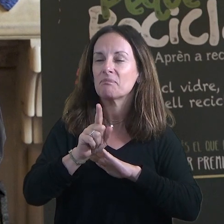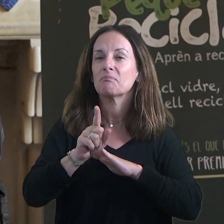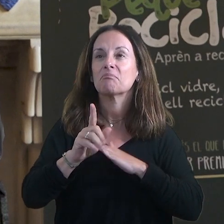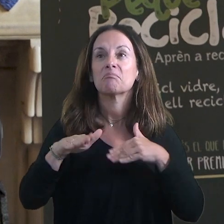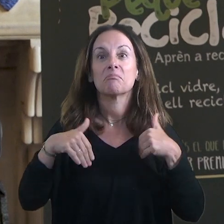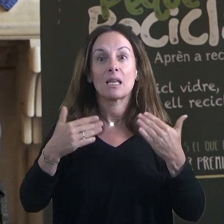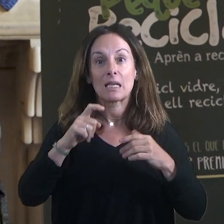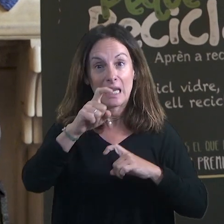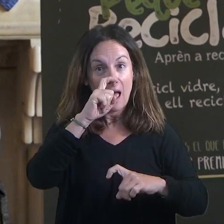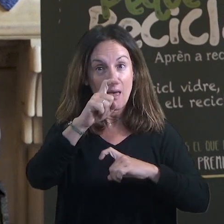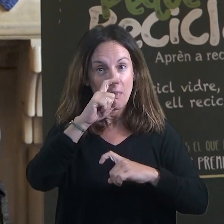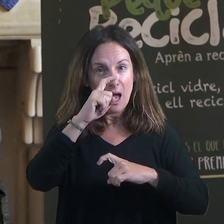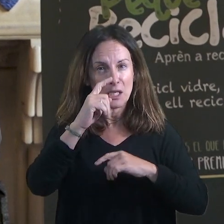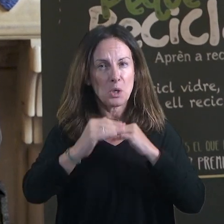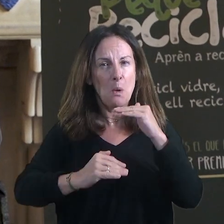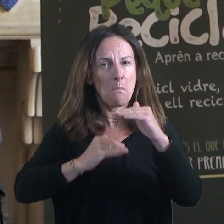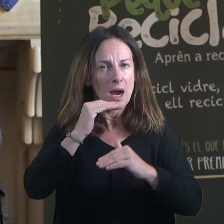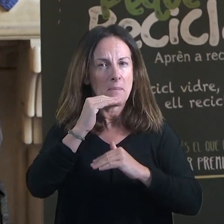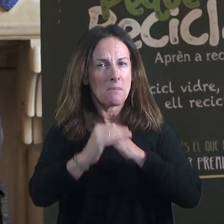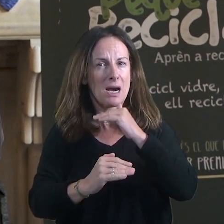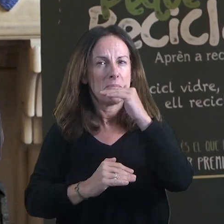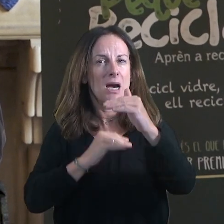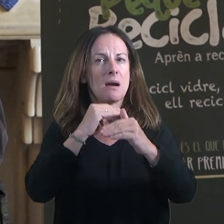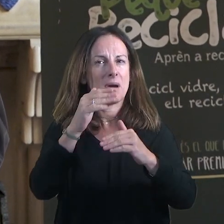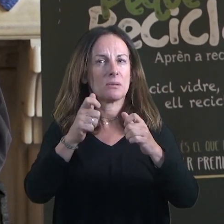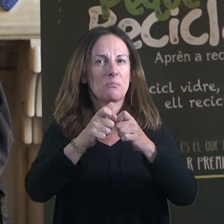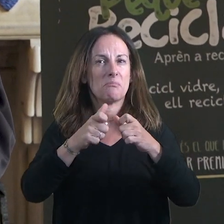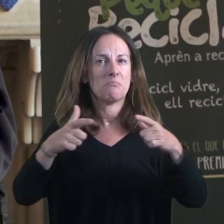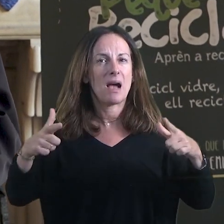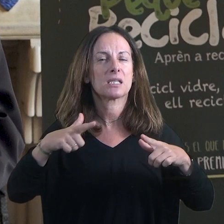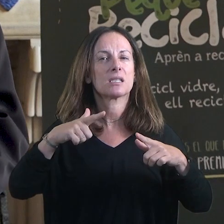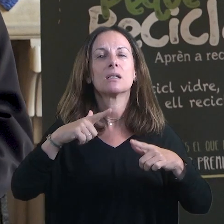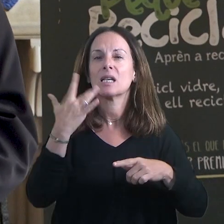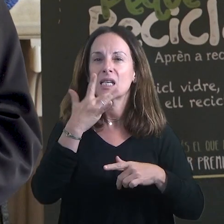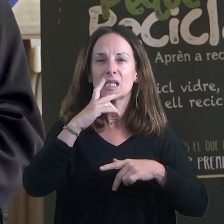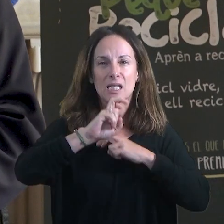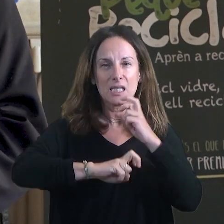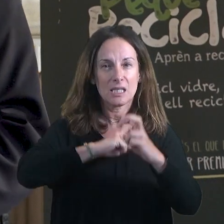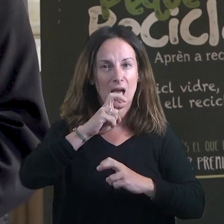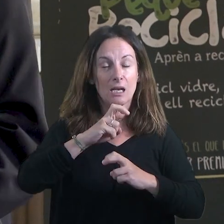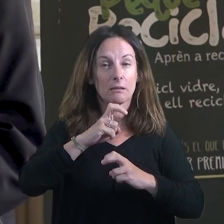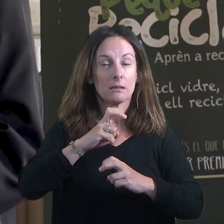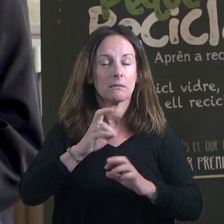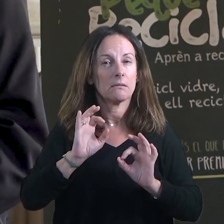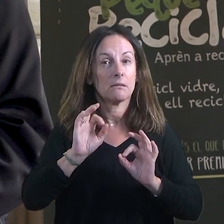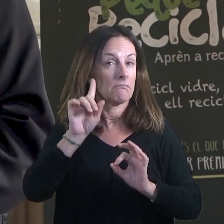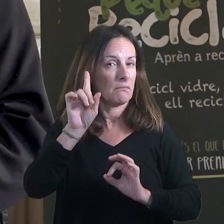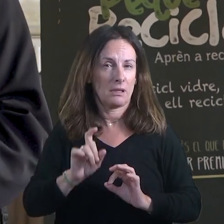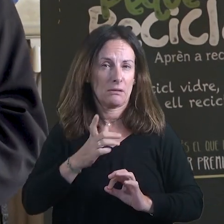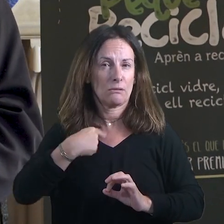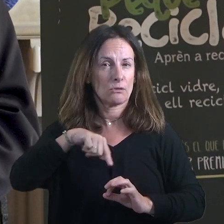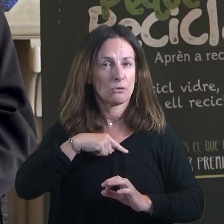anem superant cada any més quantitat, i com no pot ser, nosaltres sempre estarem juntament amb